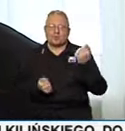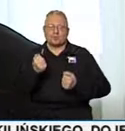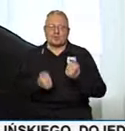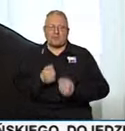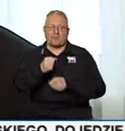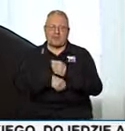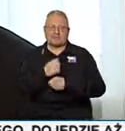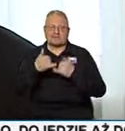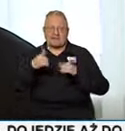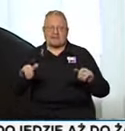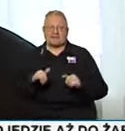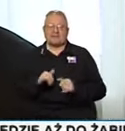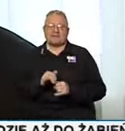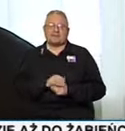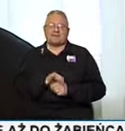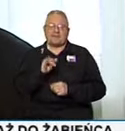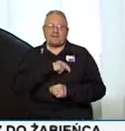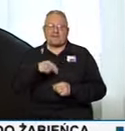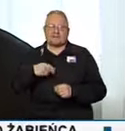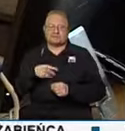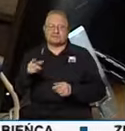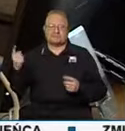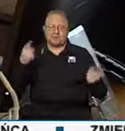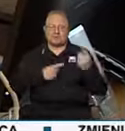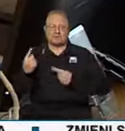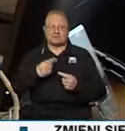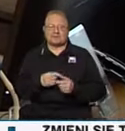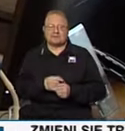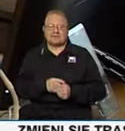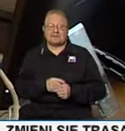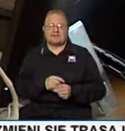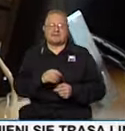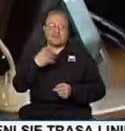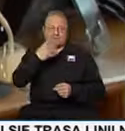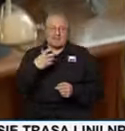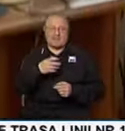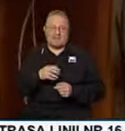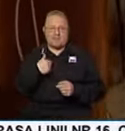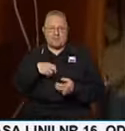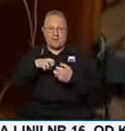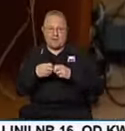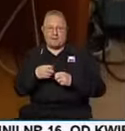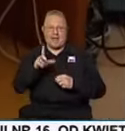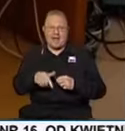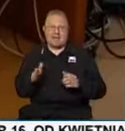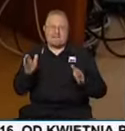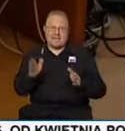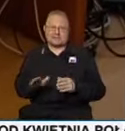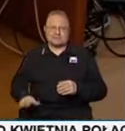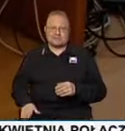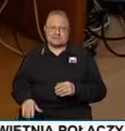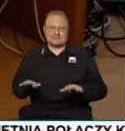utrudniało pracy innym i naszym klientom. Może z mastifem czy owczarkiem niemieckim byłby problem, ale mniejsze rasy